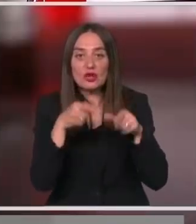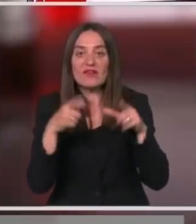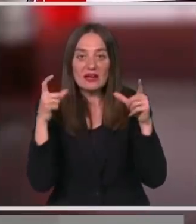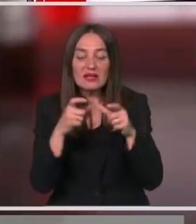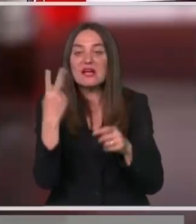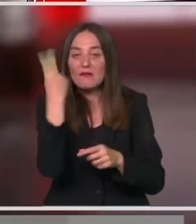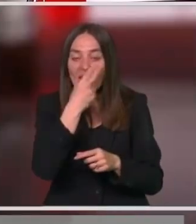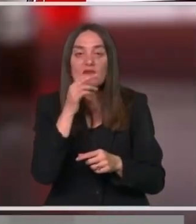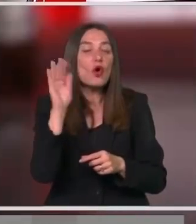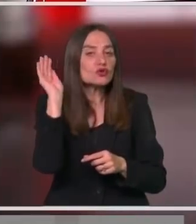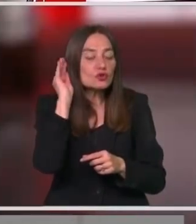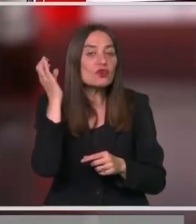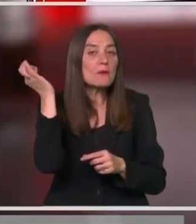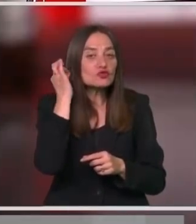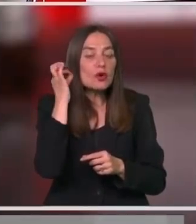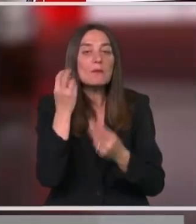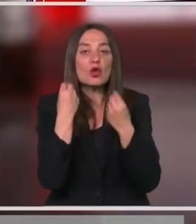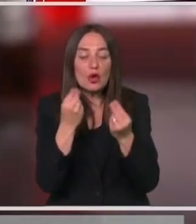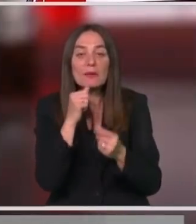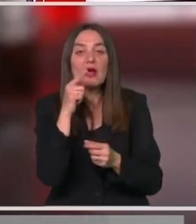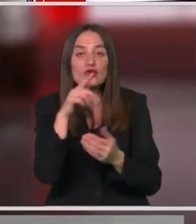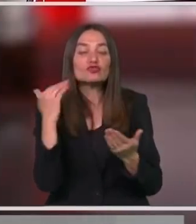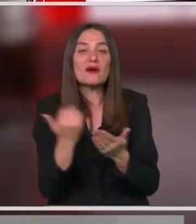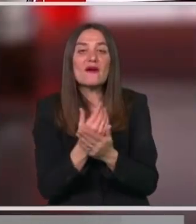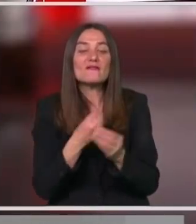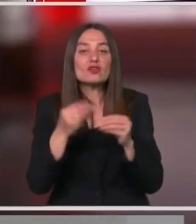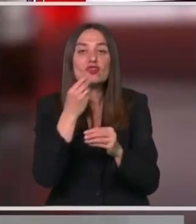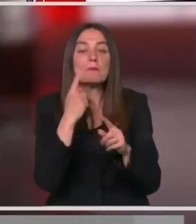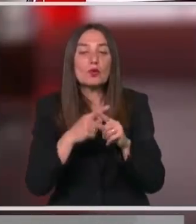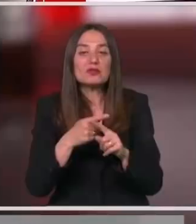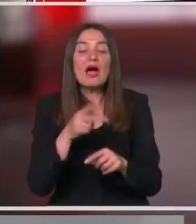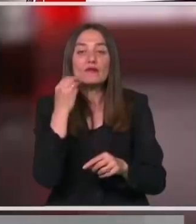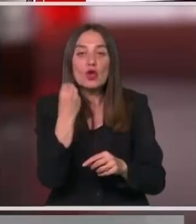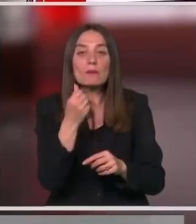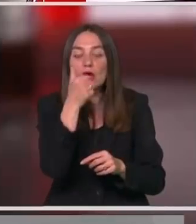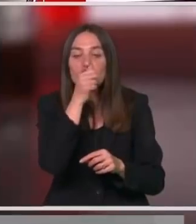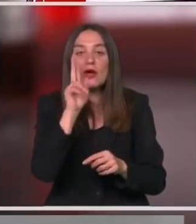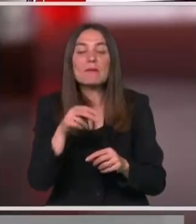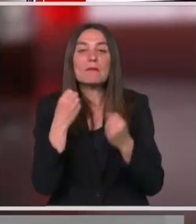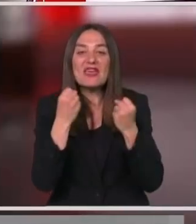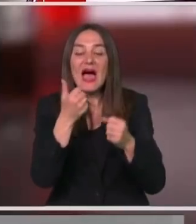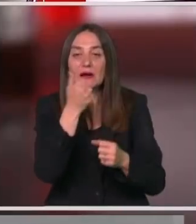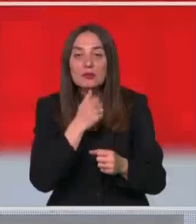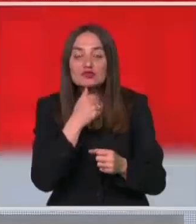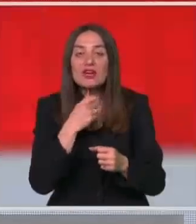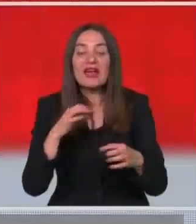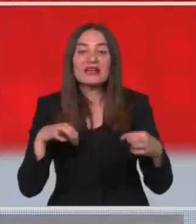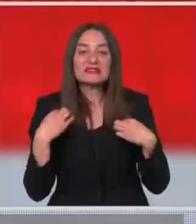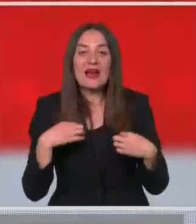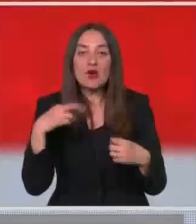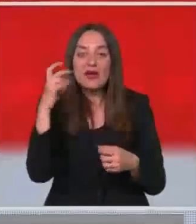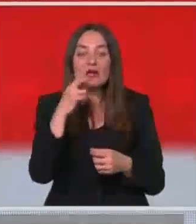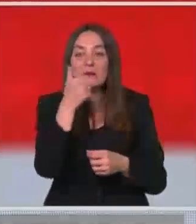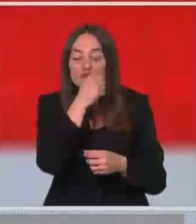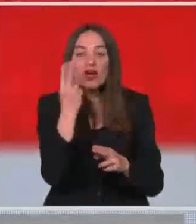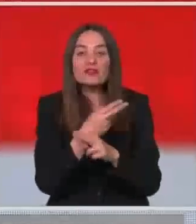i naravno slušamo, čujemo, dobro je, i to ću ponoviti više puta, dobro je što imamo jak budžet, jak zdravu ekonomiju i